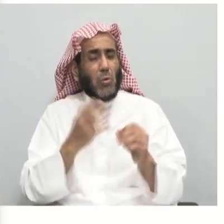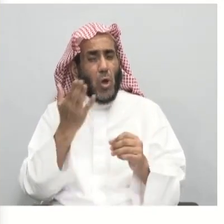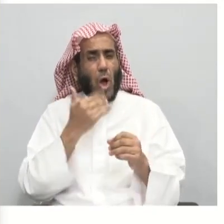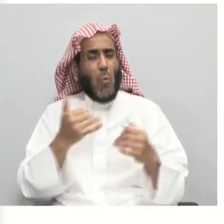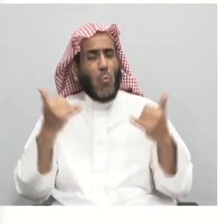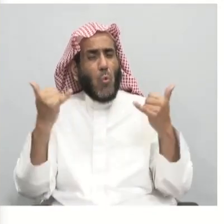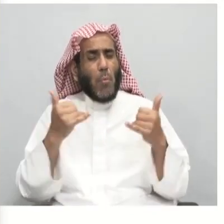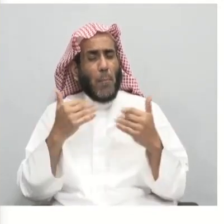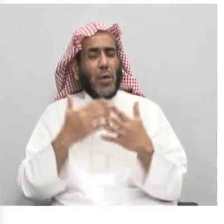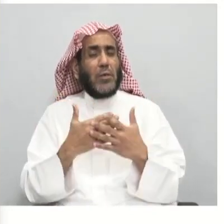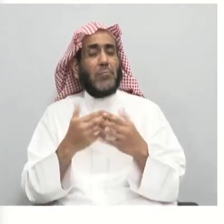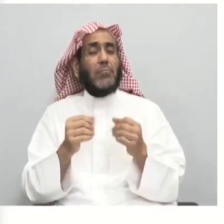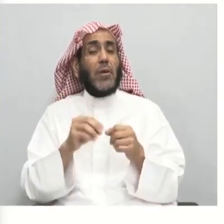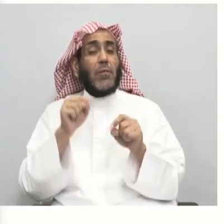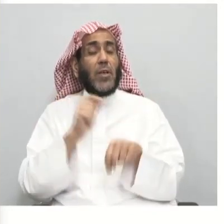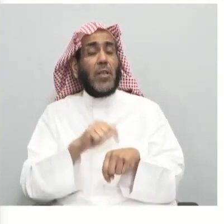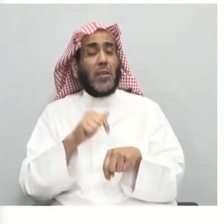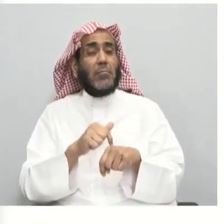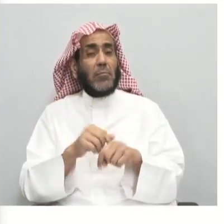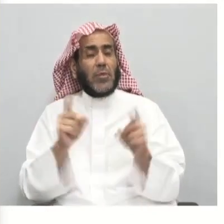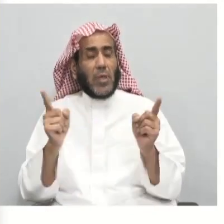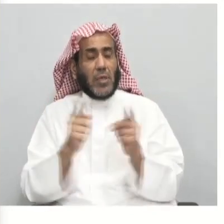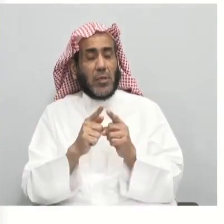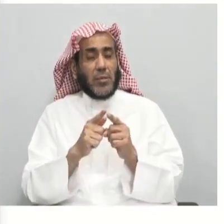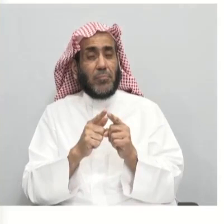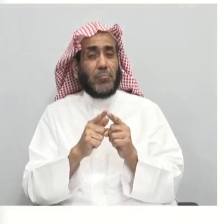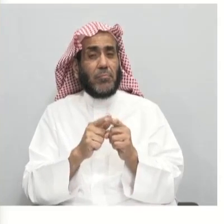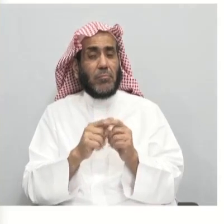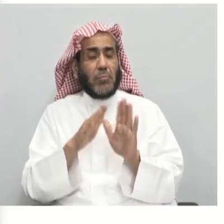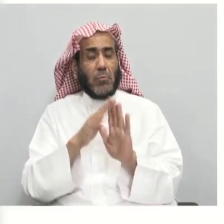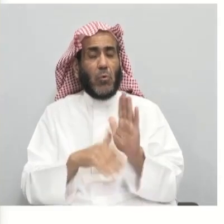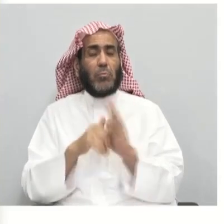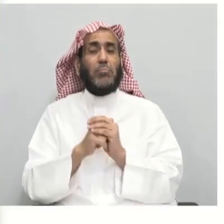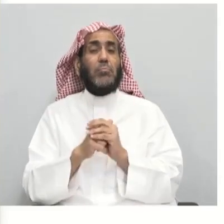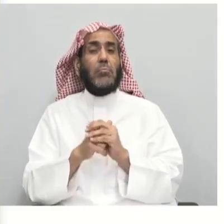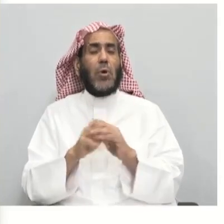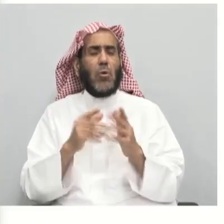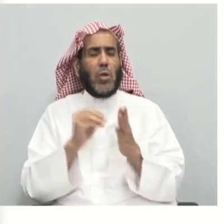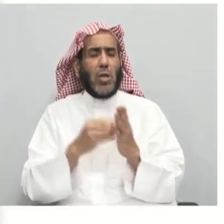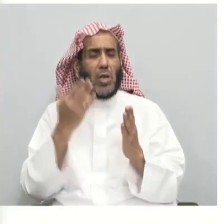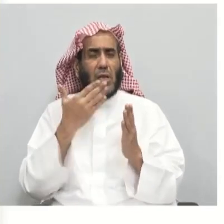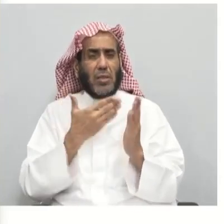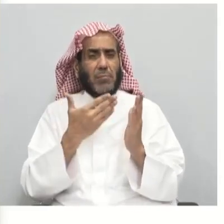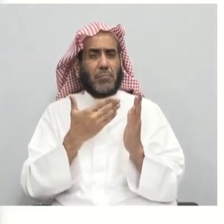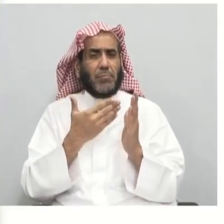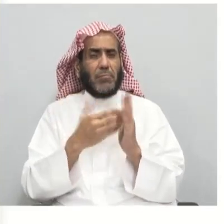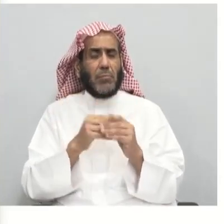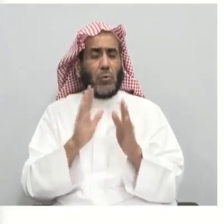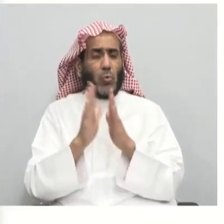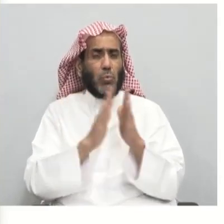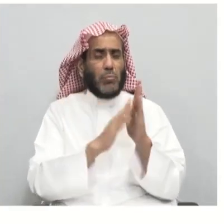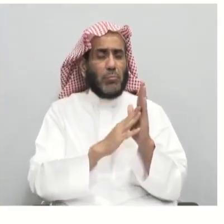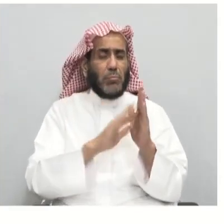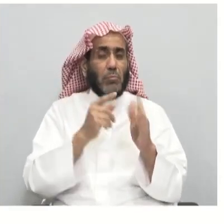مهمه جدا في اثناء تلخيص الموضوع او اثناء قراءه الكتب